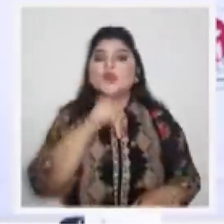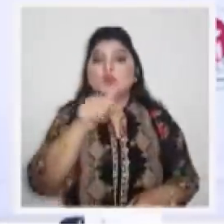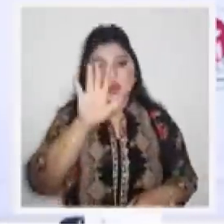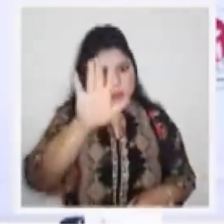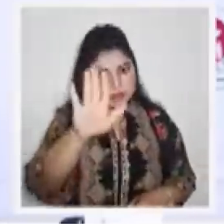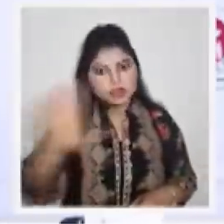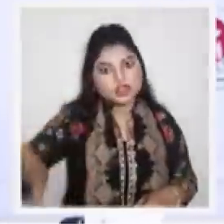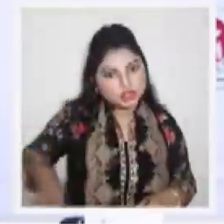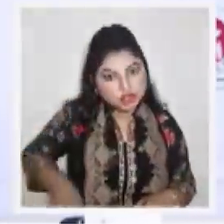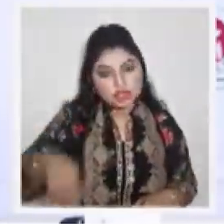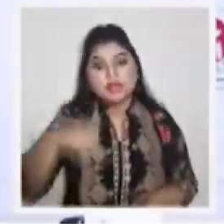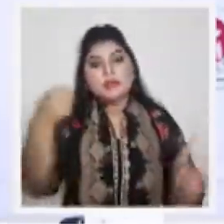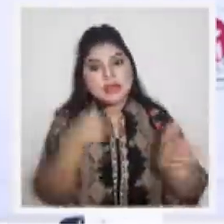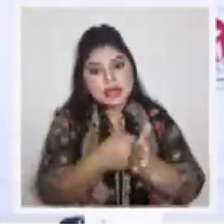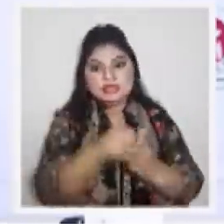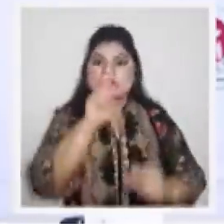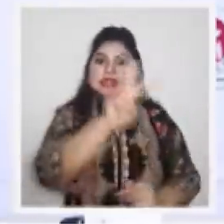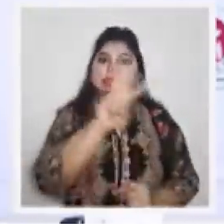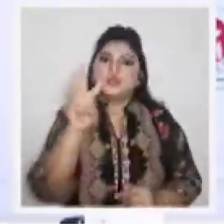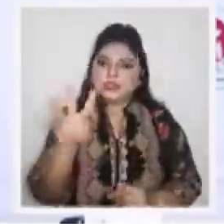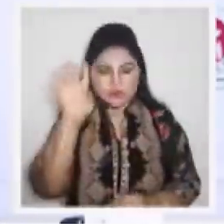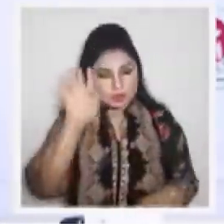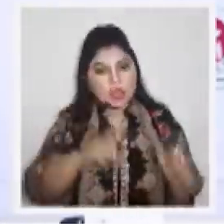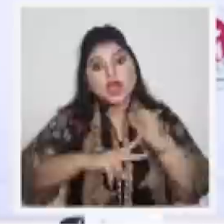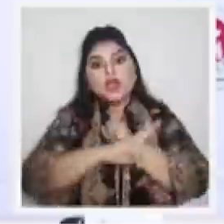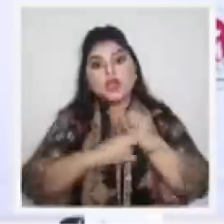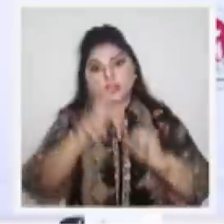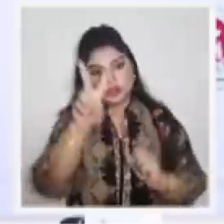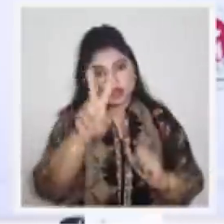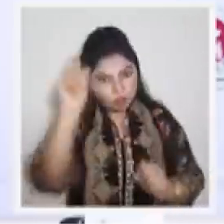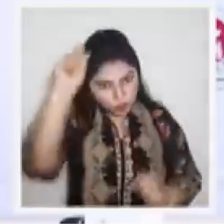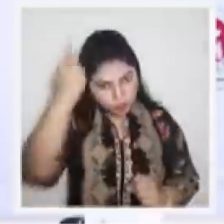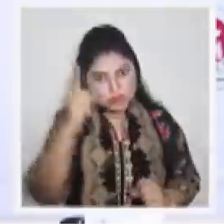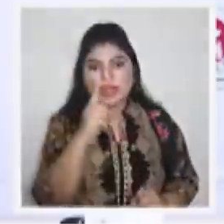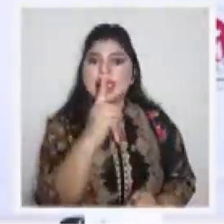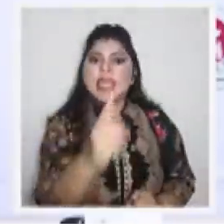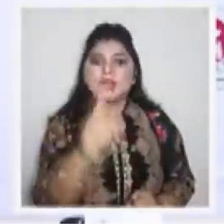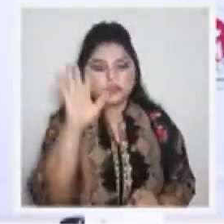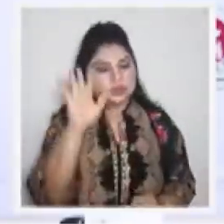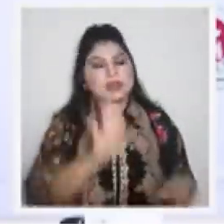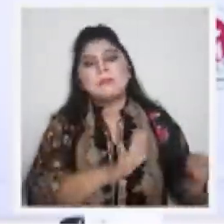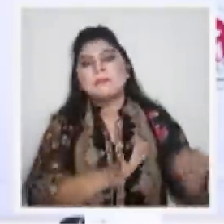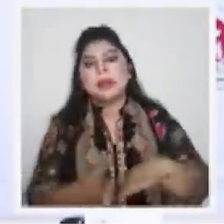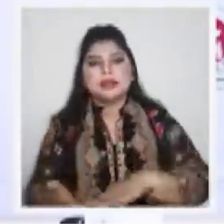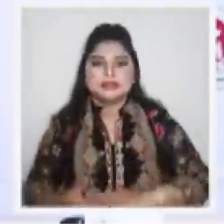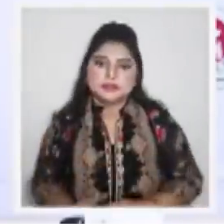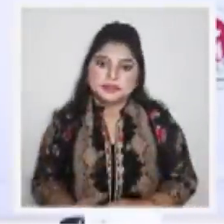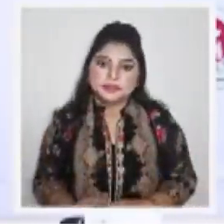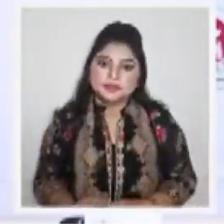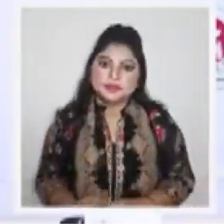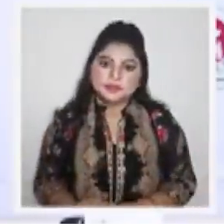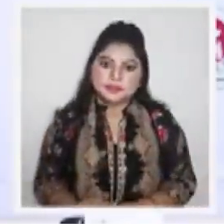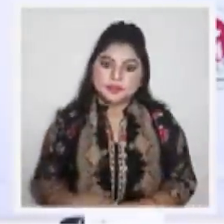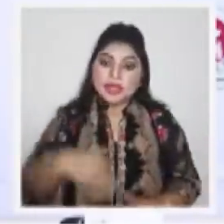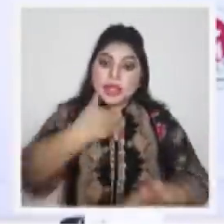24 ঘন্টায় বিভাগ ভিত্তিক মৃতের সংখ্যা, ঢাকা বিভাগ 13 জন, খুলনা 5 জন, চট্টগ্রাম এবং রাজশাহী বিভাগে 3 জন করে,